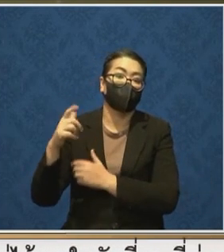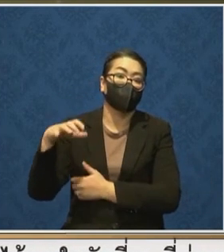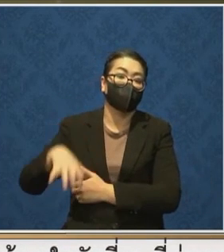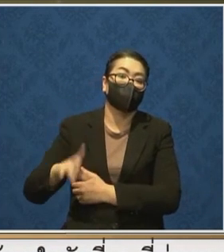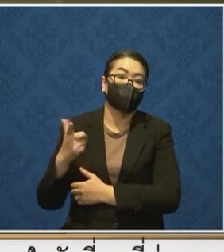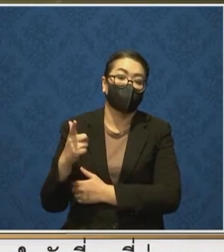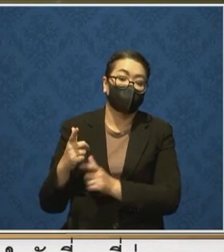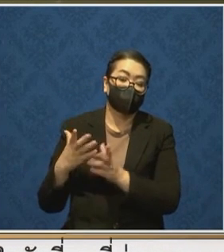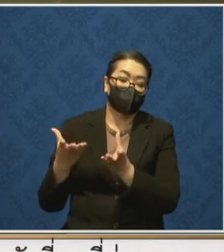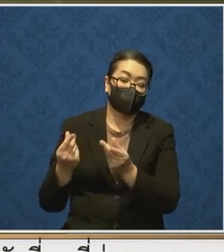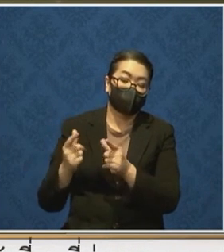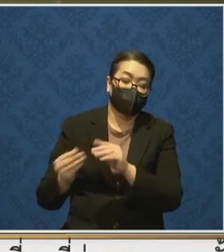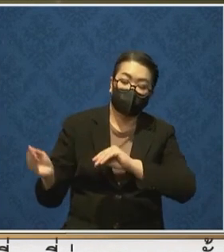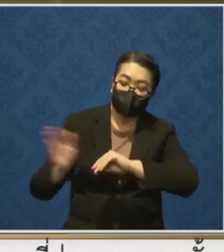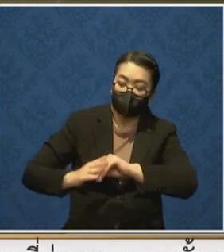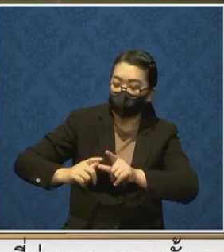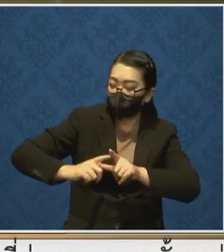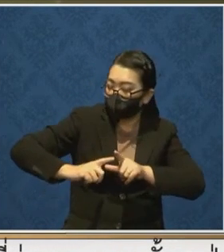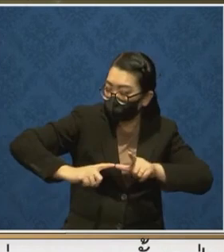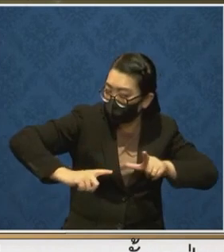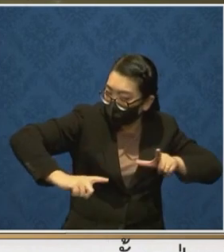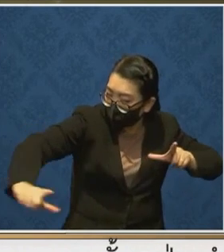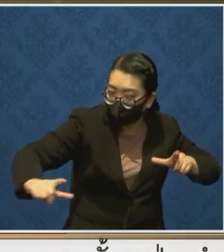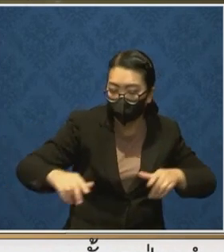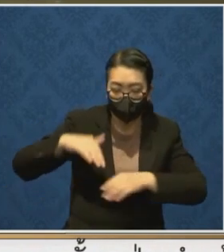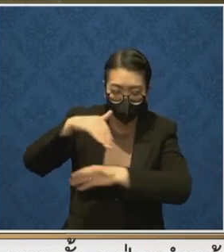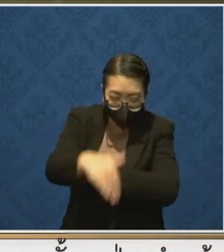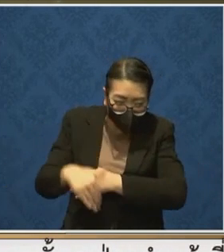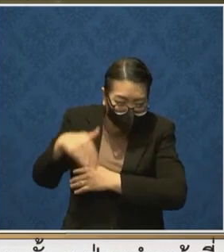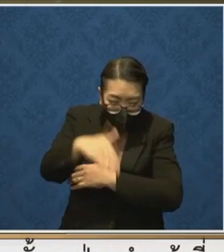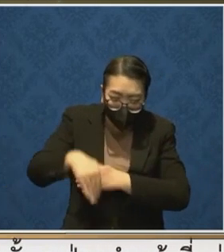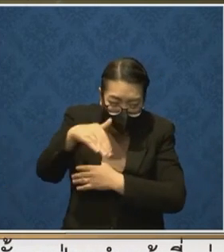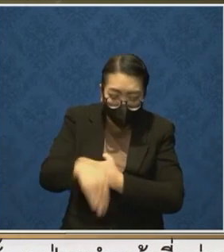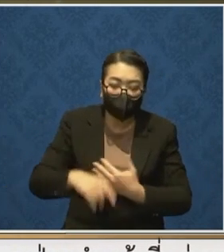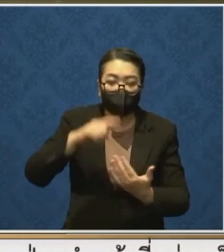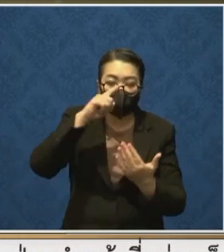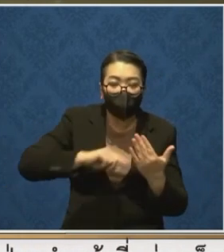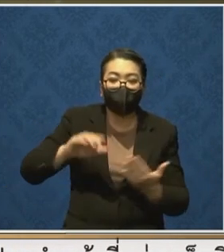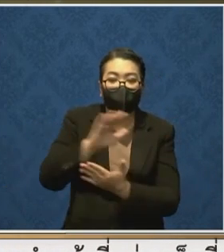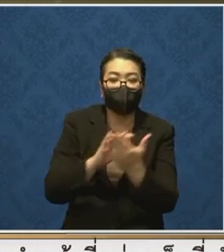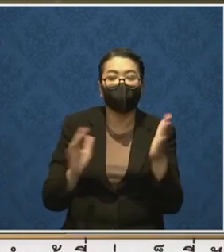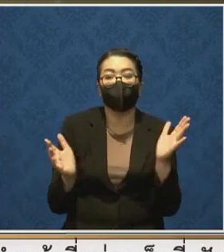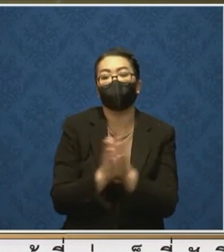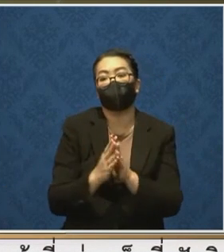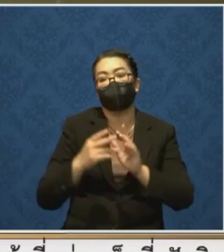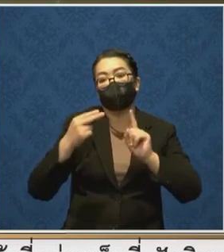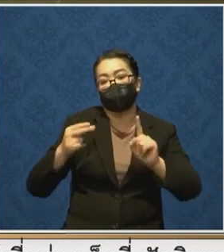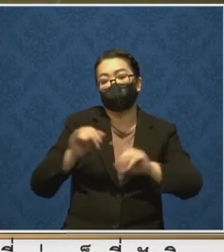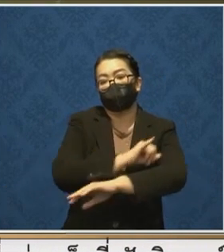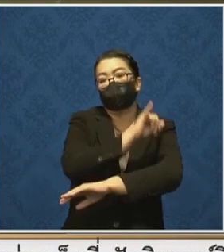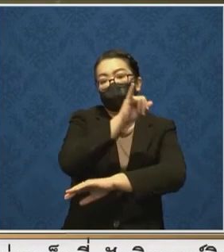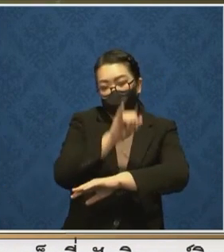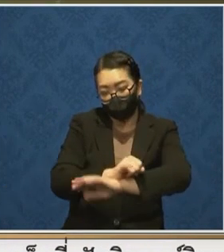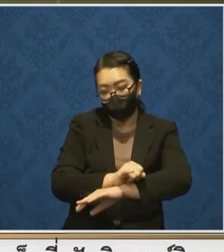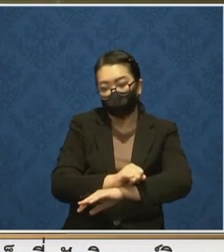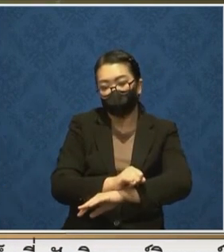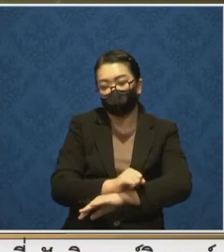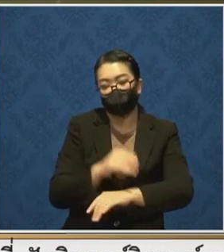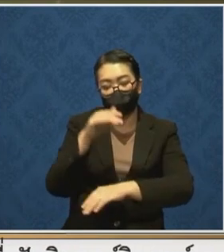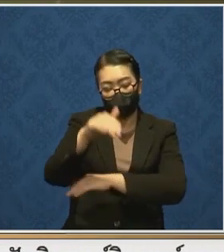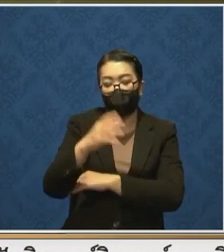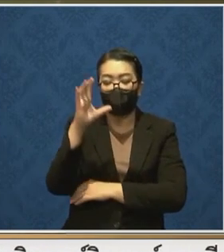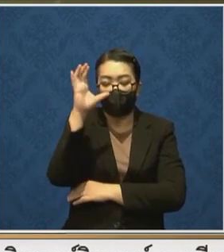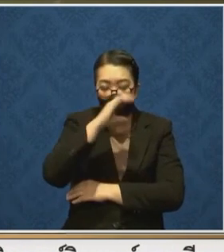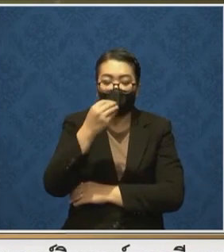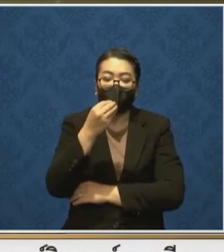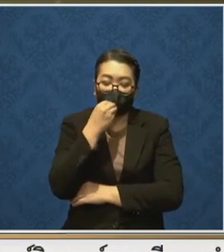มจะได้พื้ที่ที่ขุดเหมืองขดแผนดนจิๆที่มากกาเดิมรวมนับเหมือนไล่นะคะทําประทานที่ข